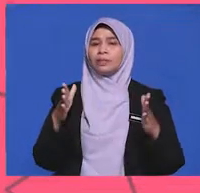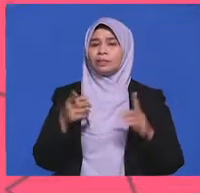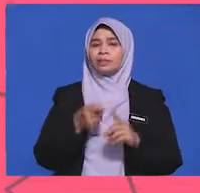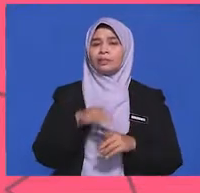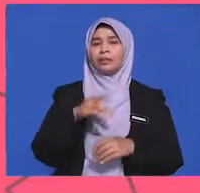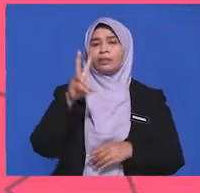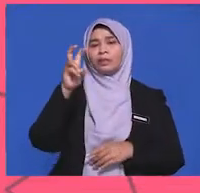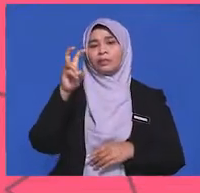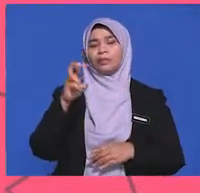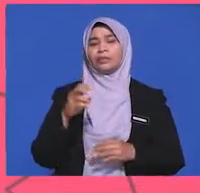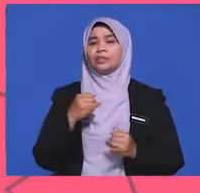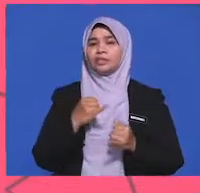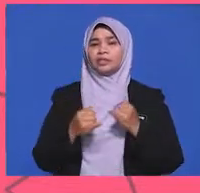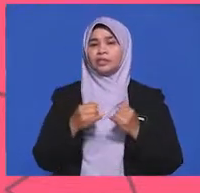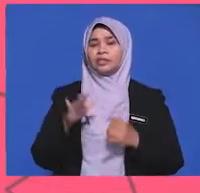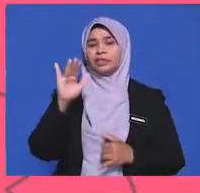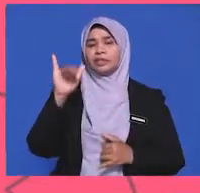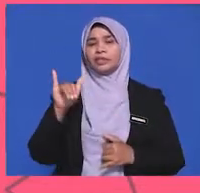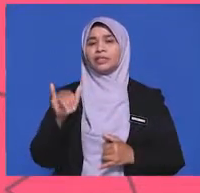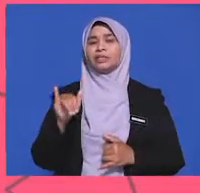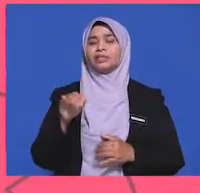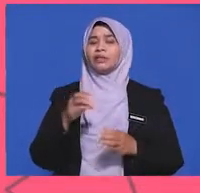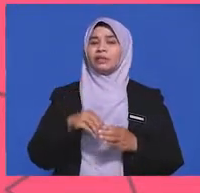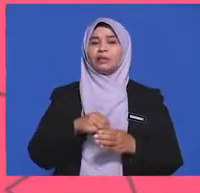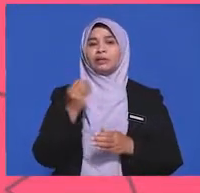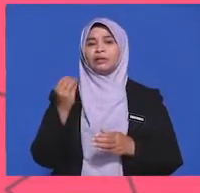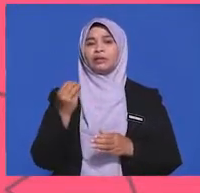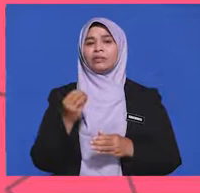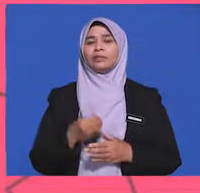yang dipaparkan adalah layak mengundi.